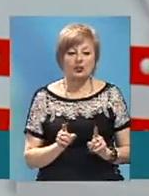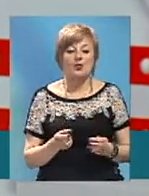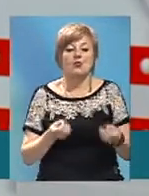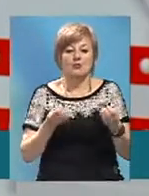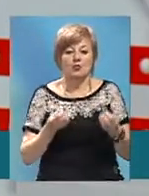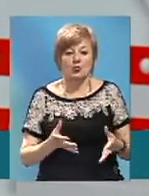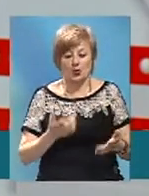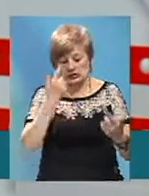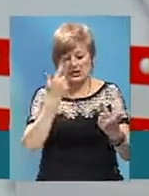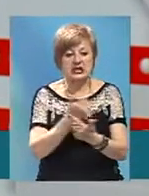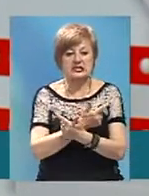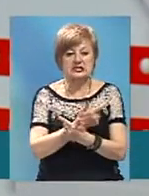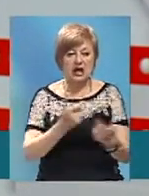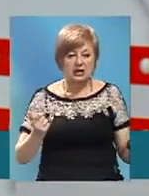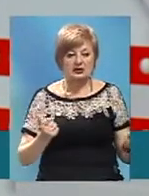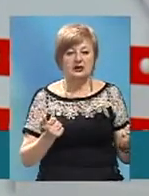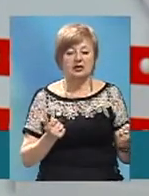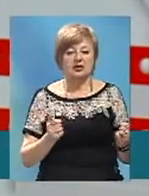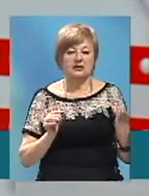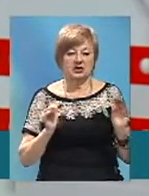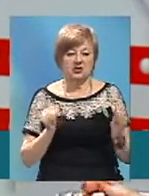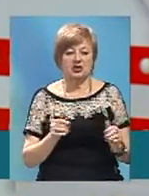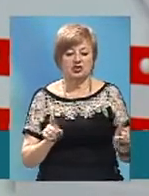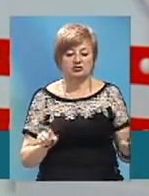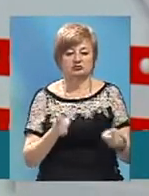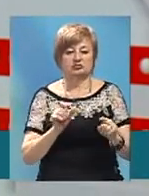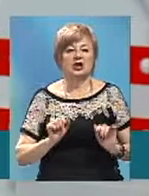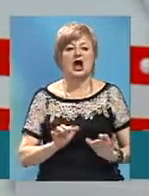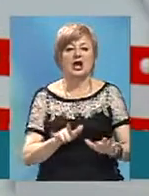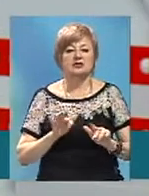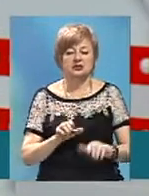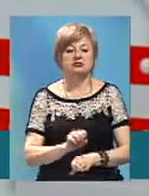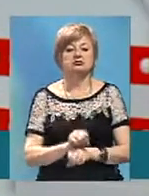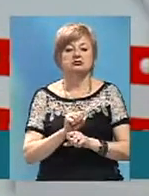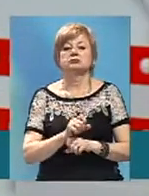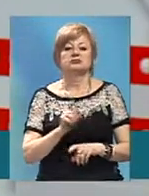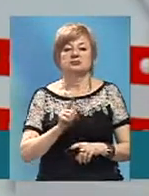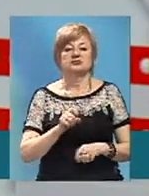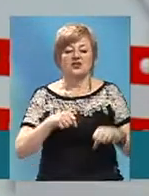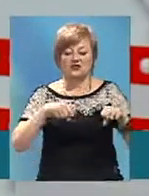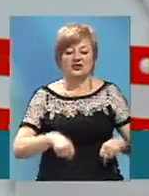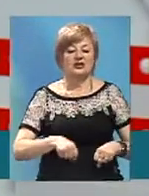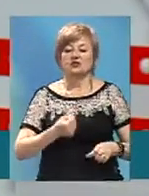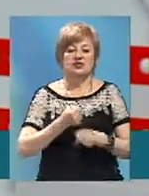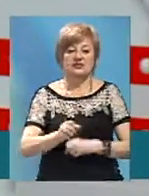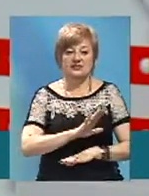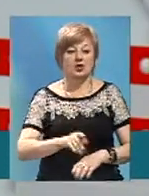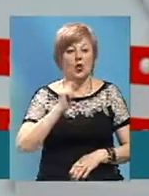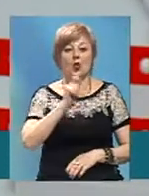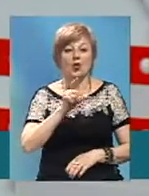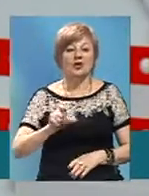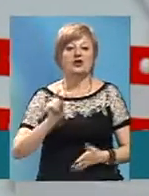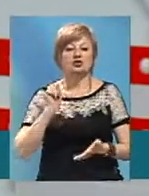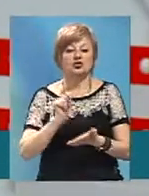просто закликами, просто там невеликими організованими акціями владу не змусиш. Ми розуміємо, що українці мають набратися